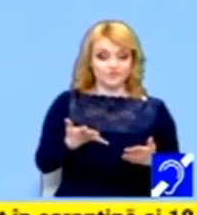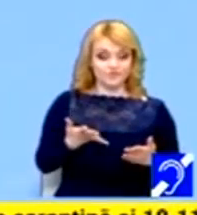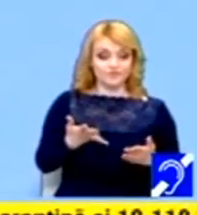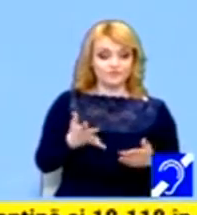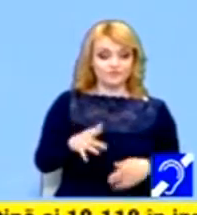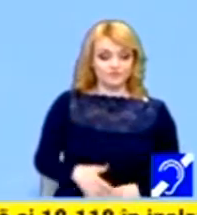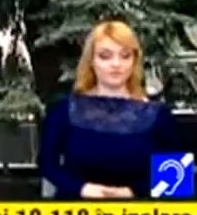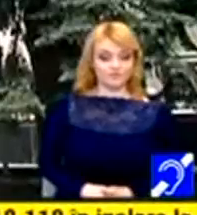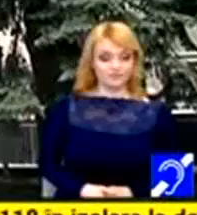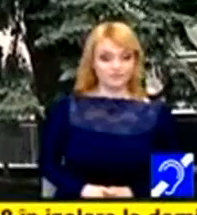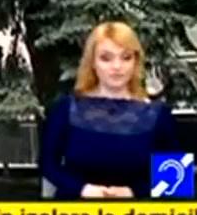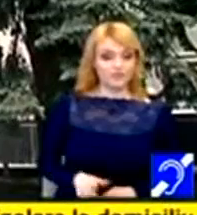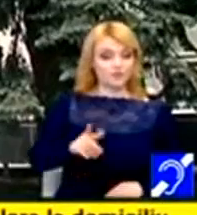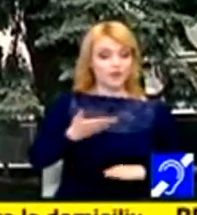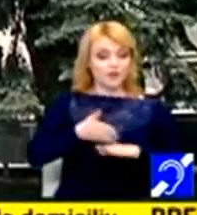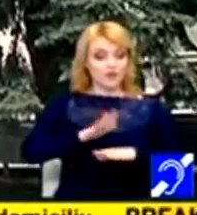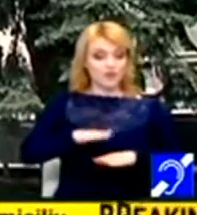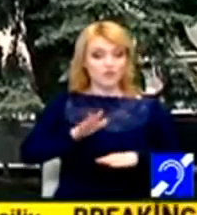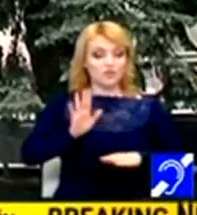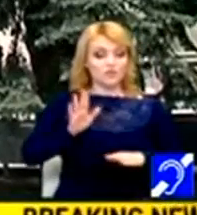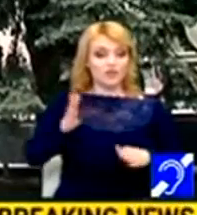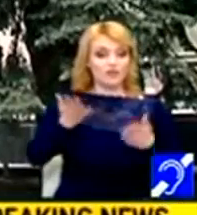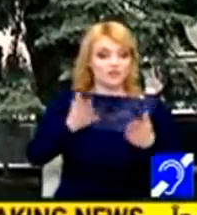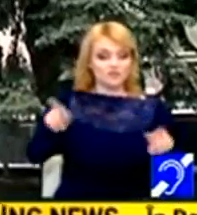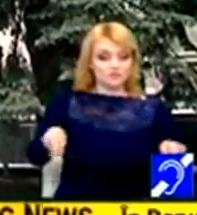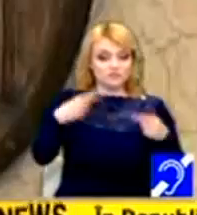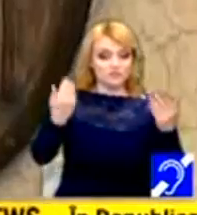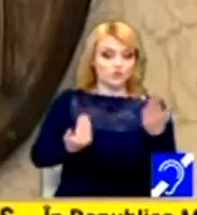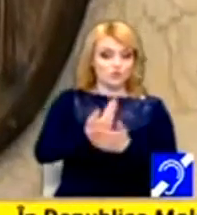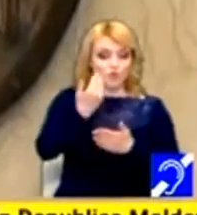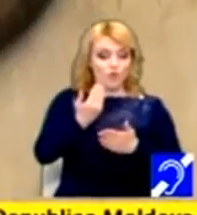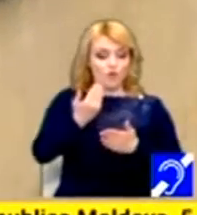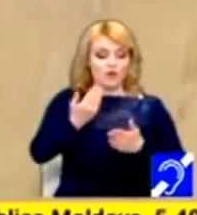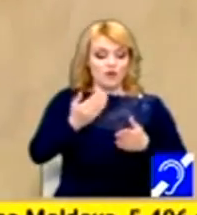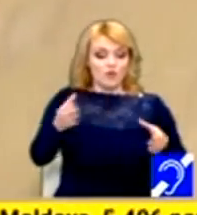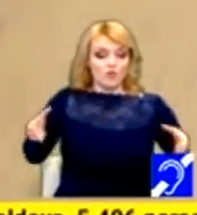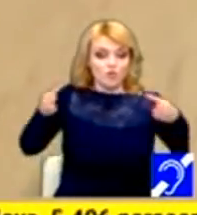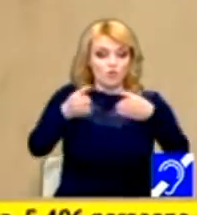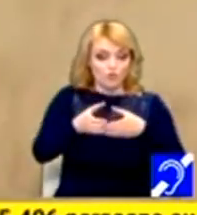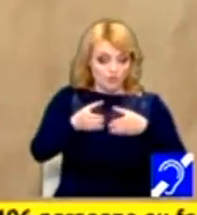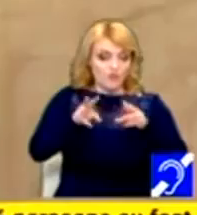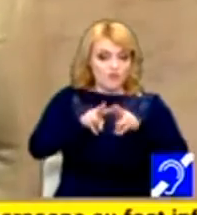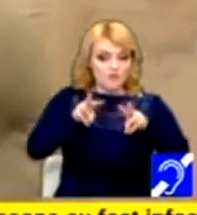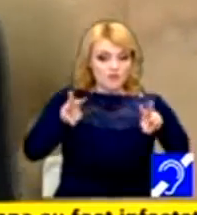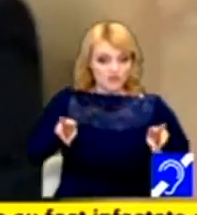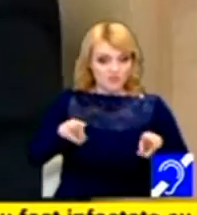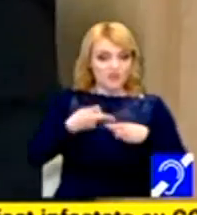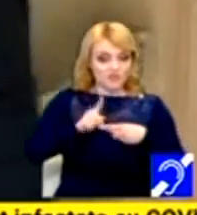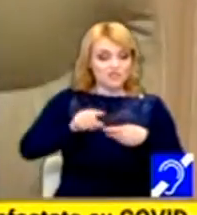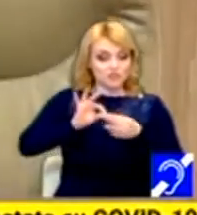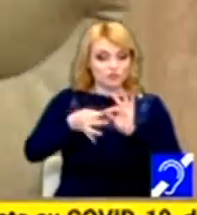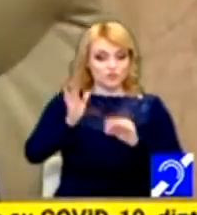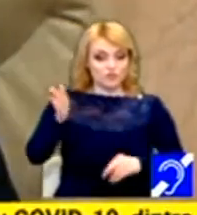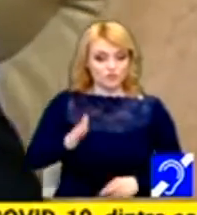cea mai ușoară lovitură. Mai greu va fi crearea unui nou cabinet de miniștri. Formarea noului guvern ar trebui să înceapă